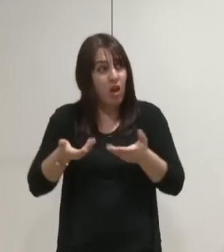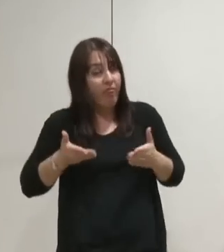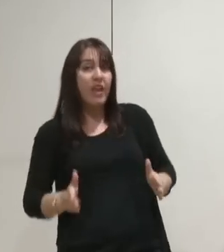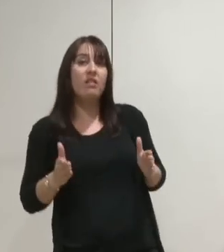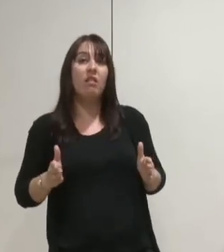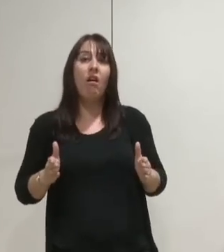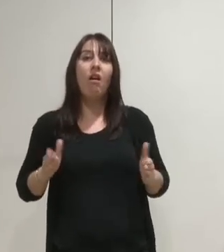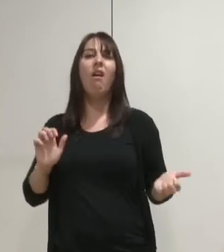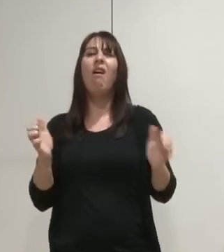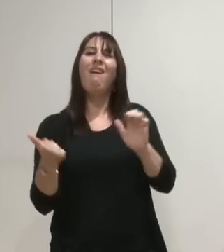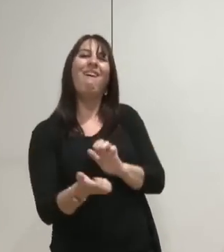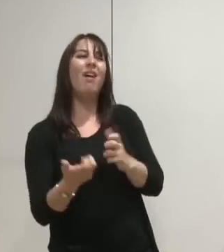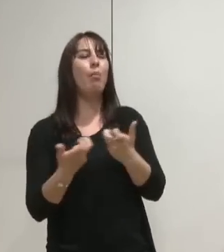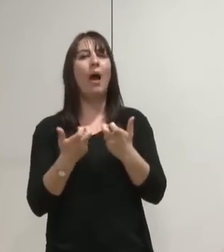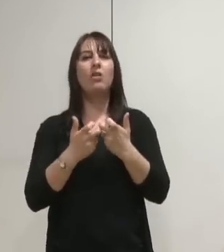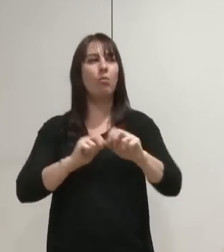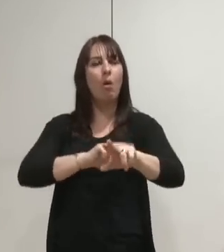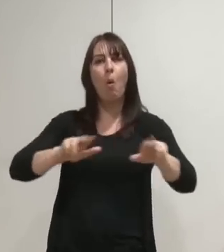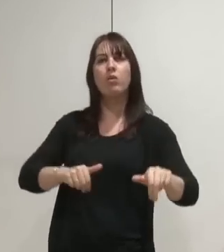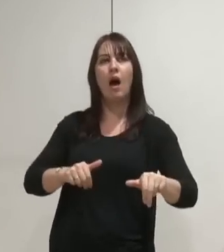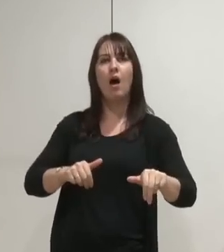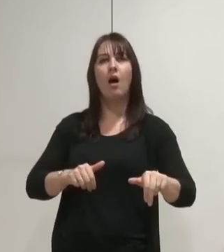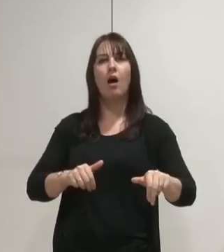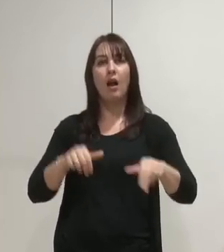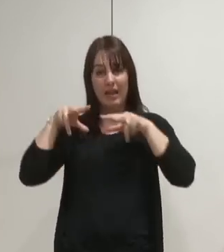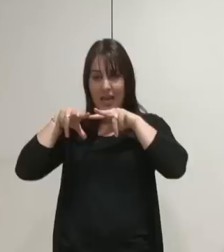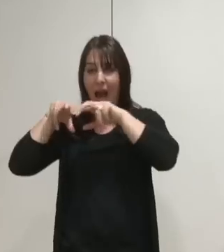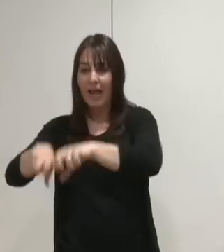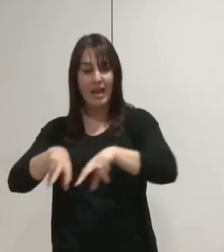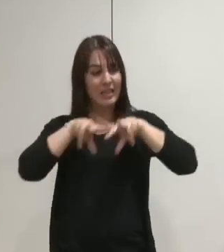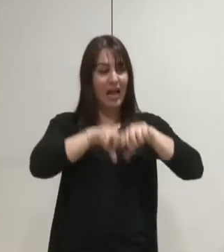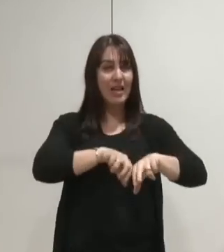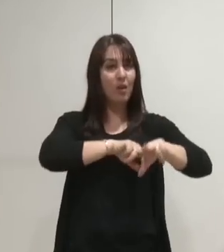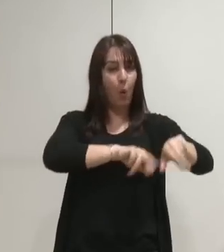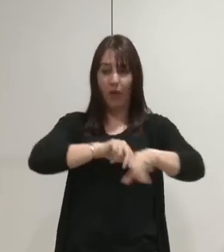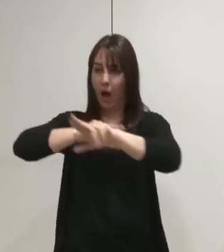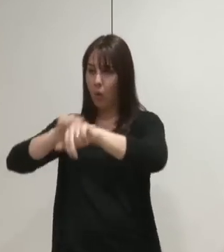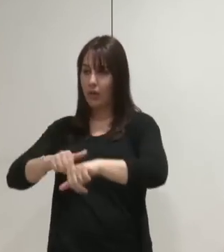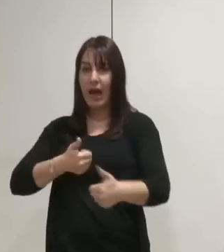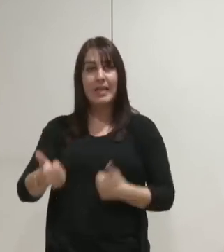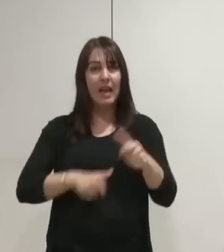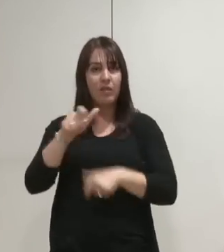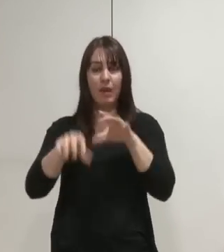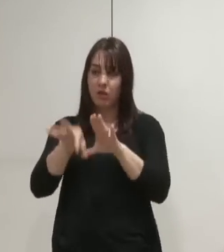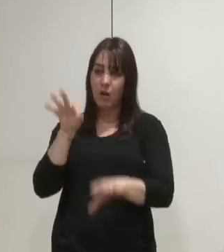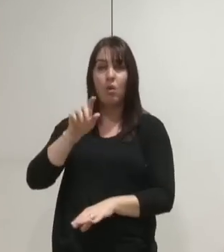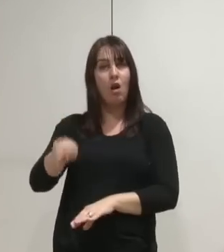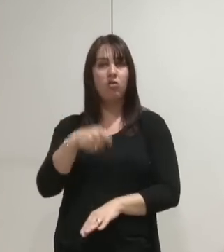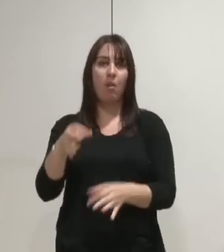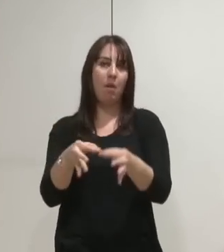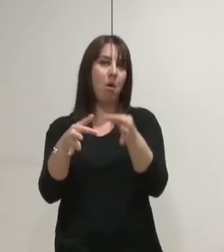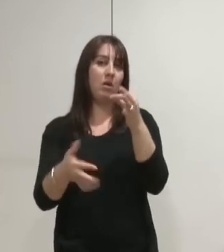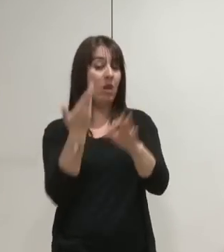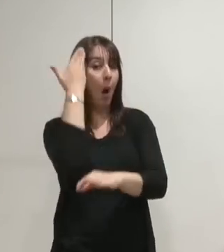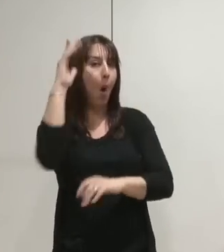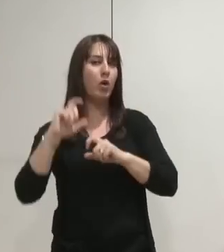considération du contrat et plus exactement de l'analyse du contrat par les élus et les services aurait dû donner lieu à d'autres